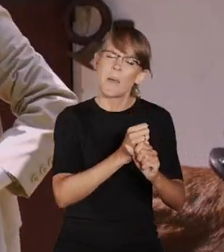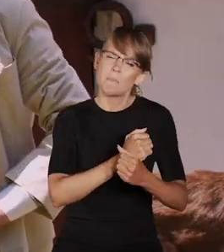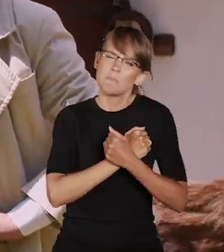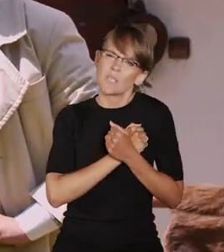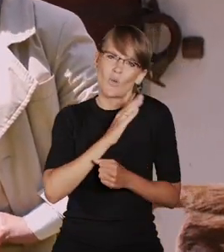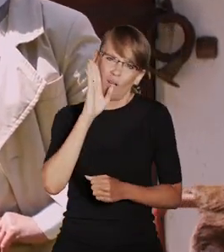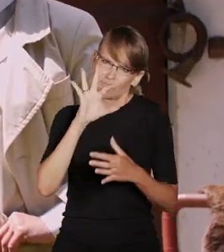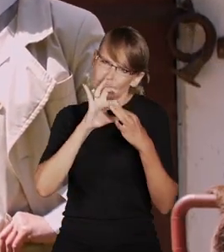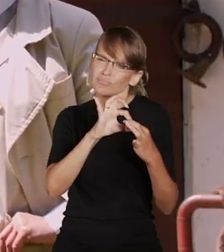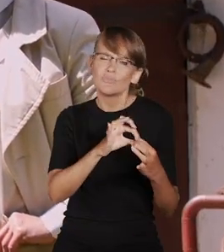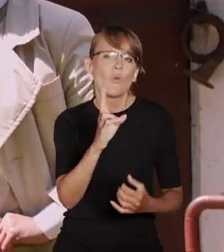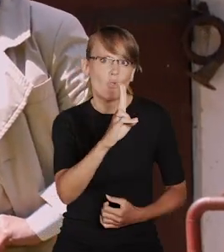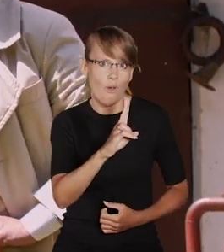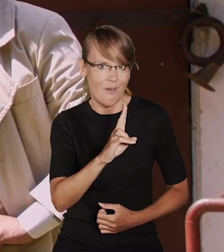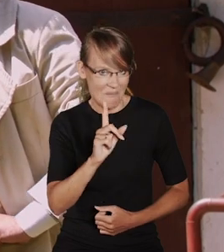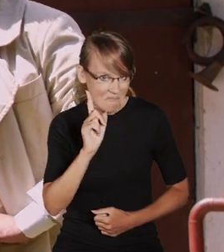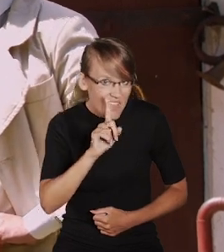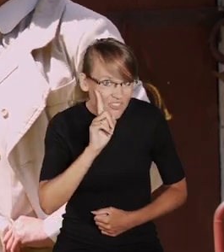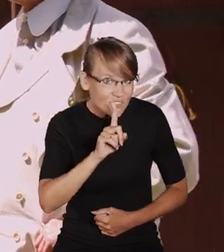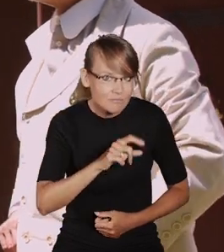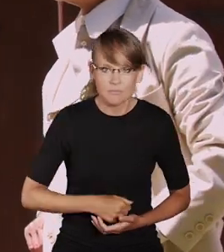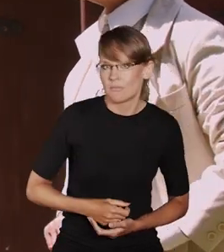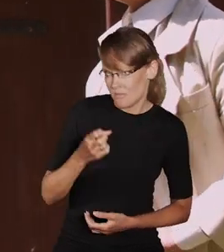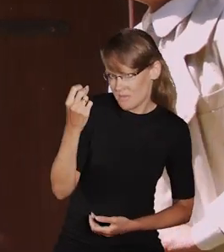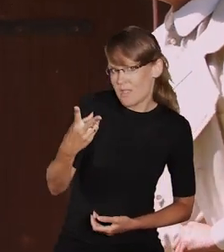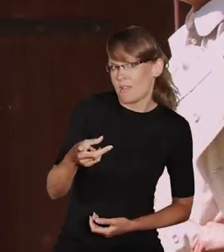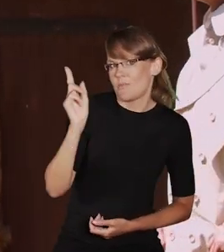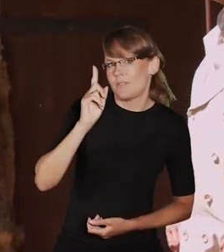pozwoleniem. Któż więc zdaniem pana